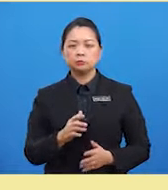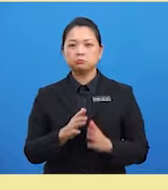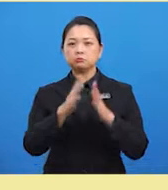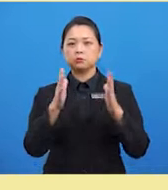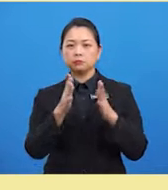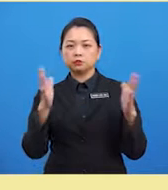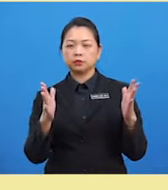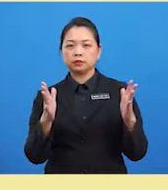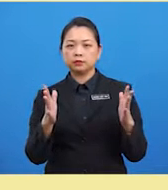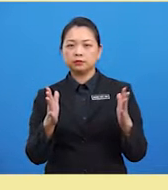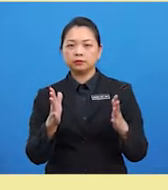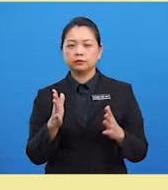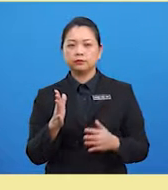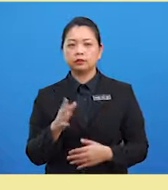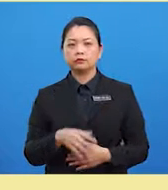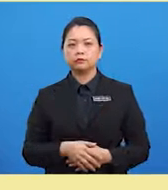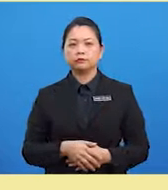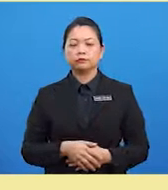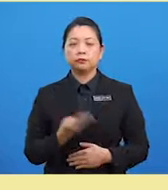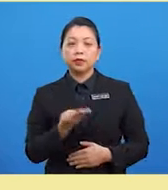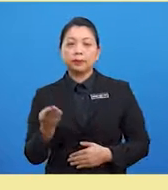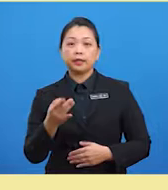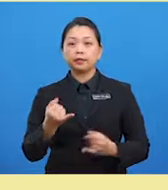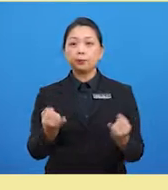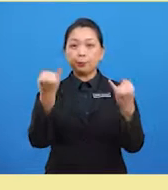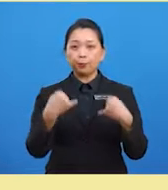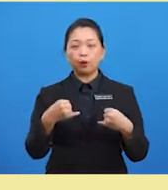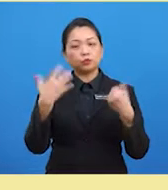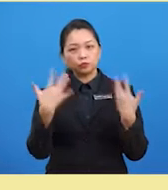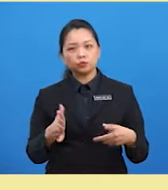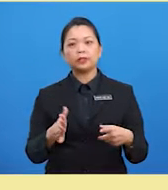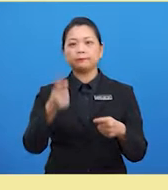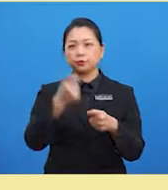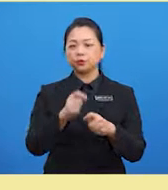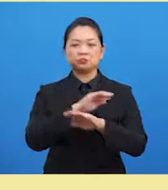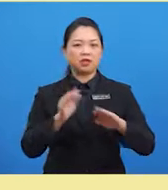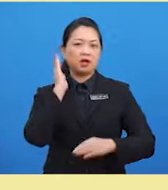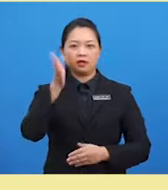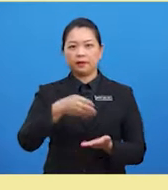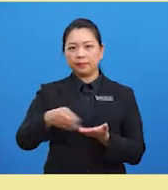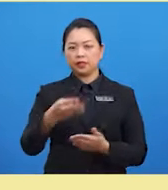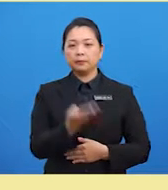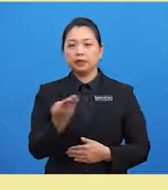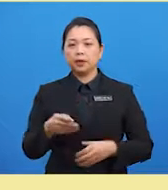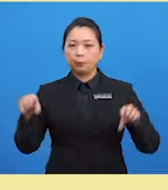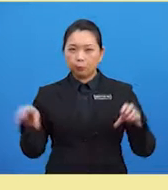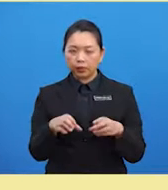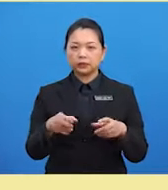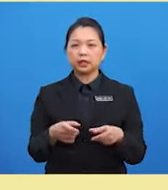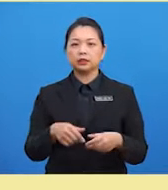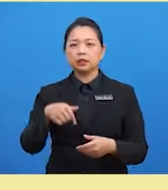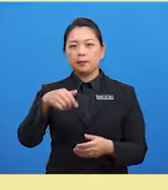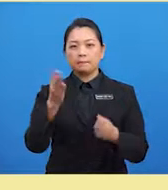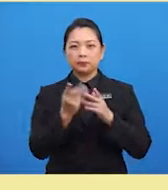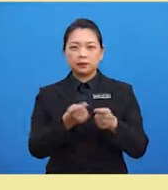mengagung-agungkan barang import sudah tentu tidak akan membeli barang buatan